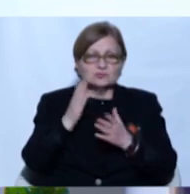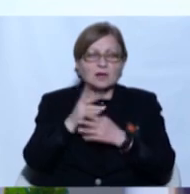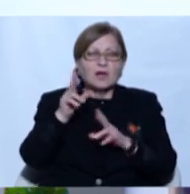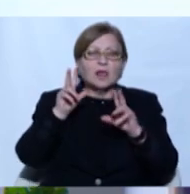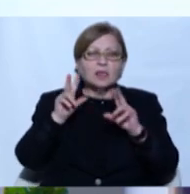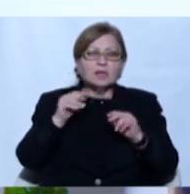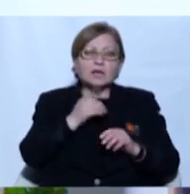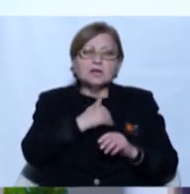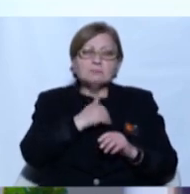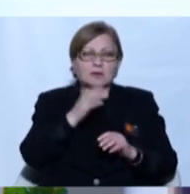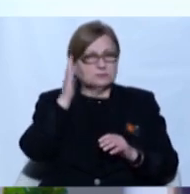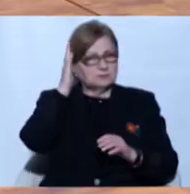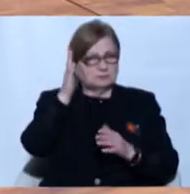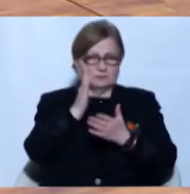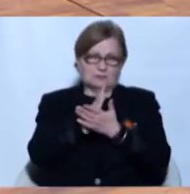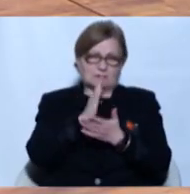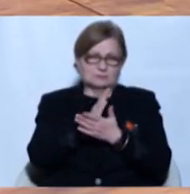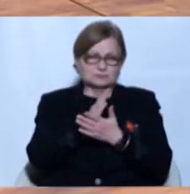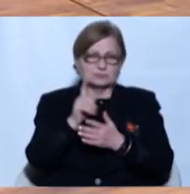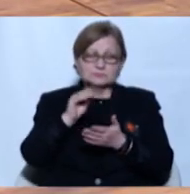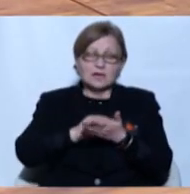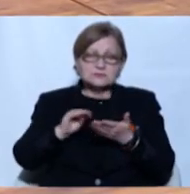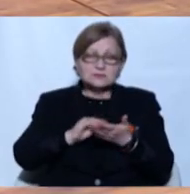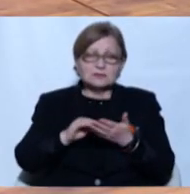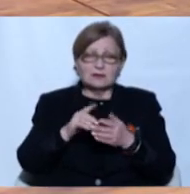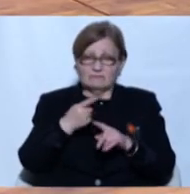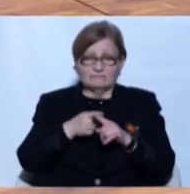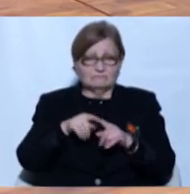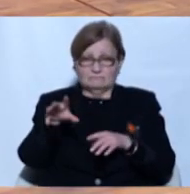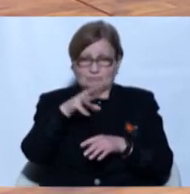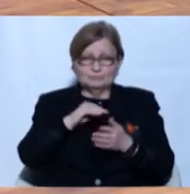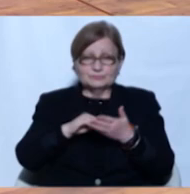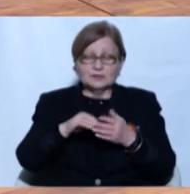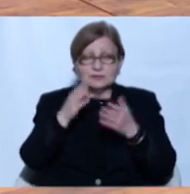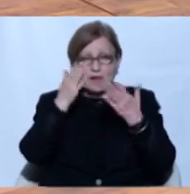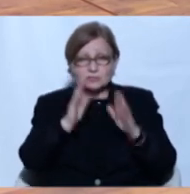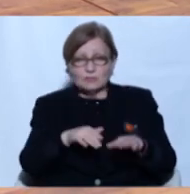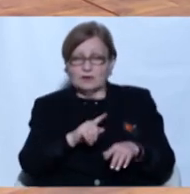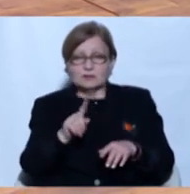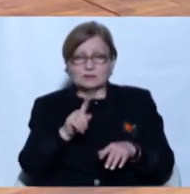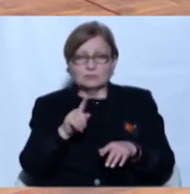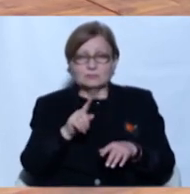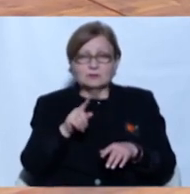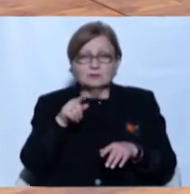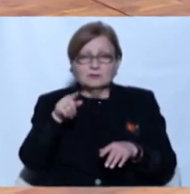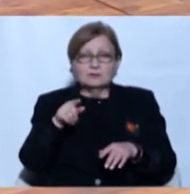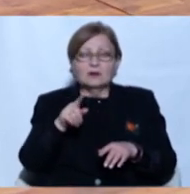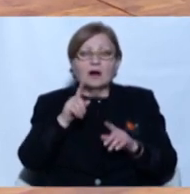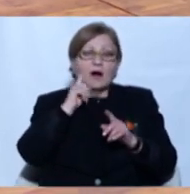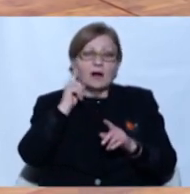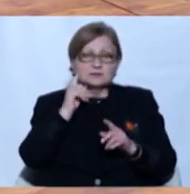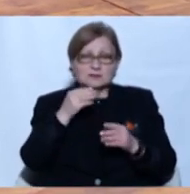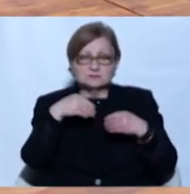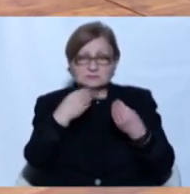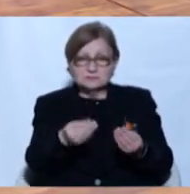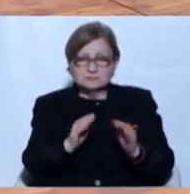ქმნილება, რომელიც სწორედ იმ იმედით დაწერა და იმ იმედით დატოვა, რომ ესე ვთქვა და დაუტოვა მას სულ